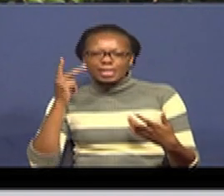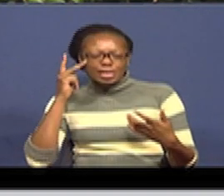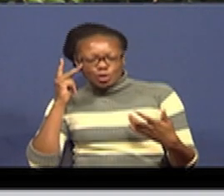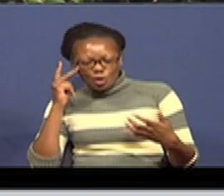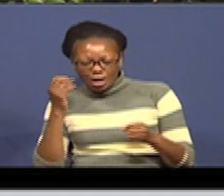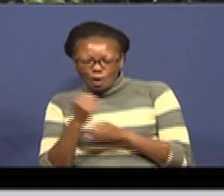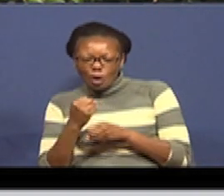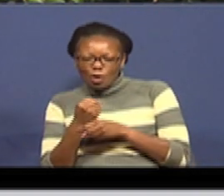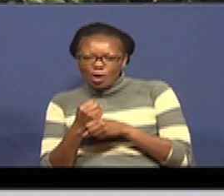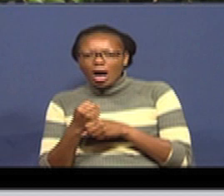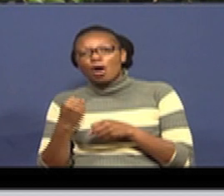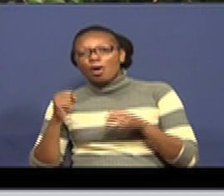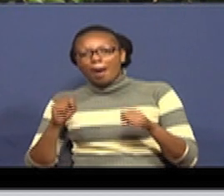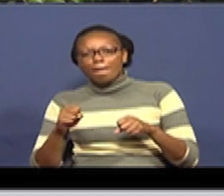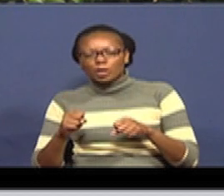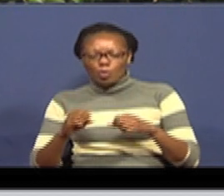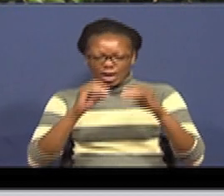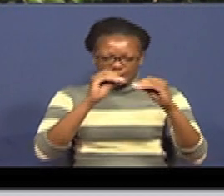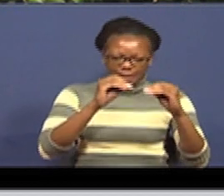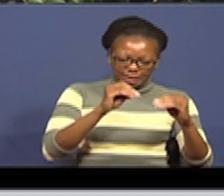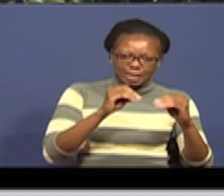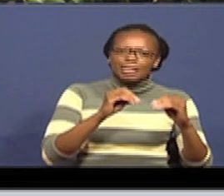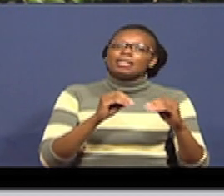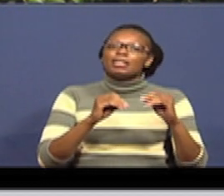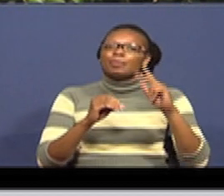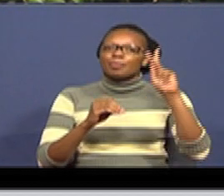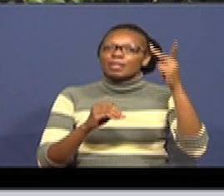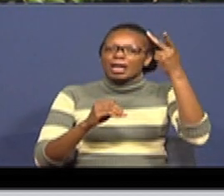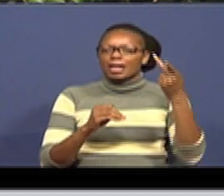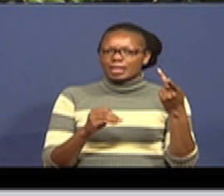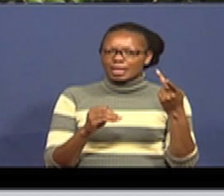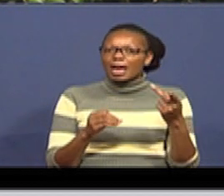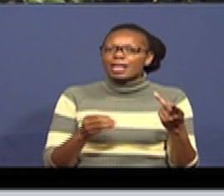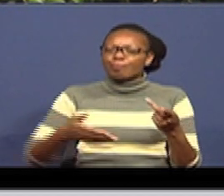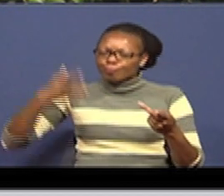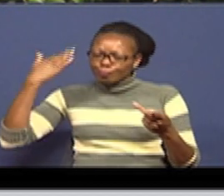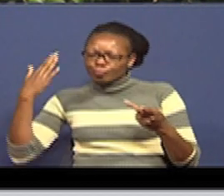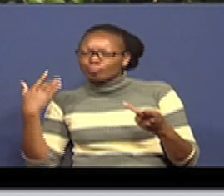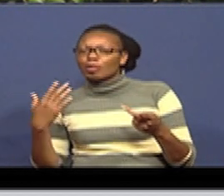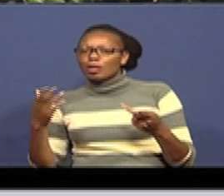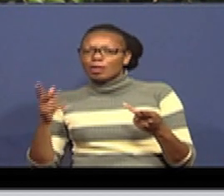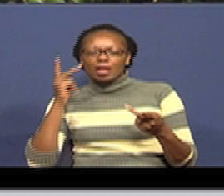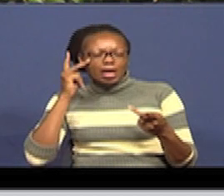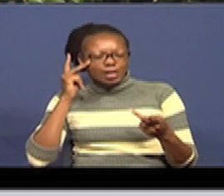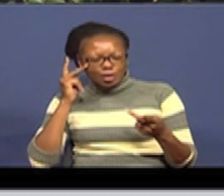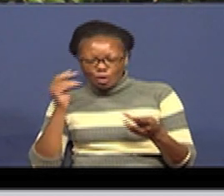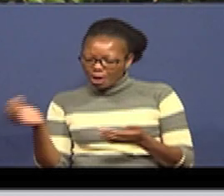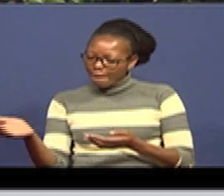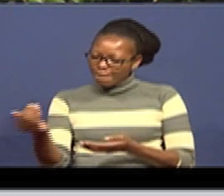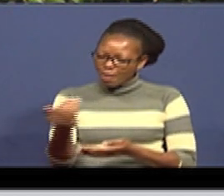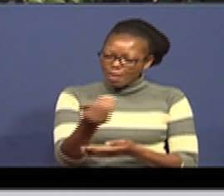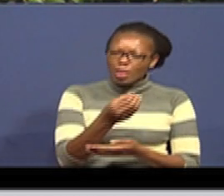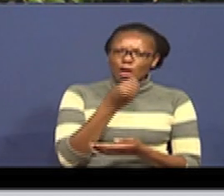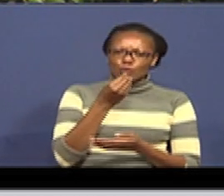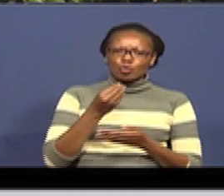because around 1970 and 80 we achieved some self-sufficiency of food